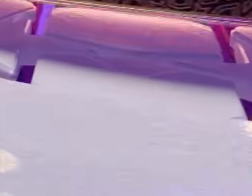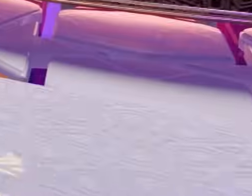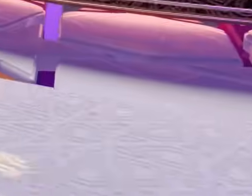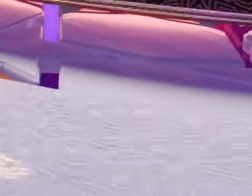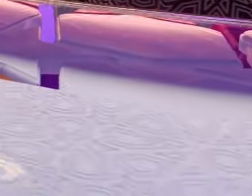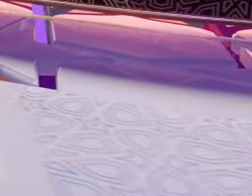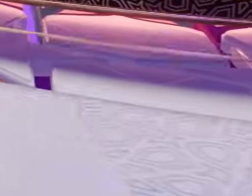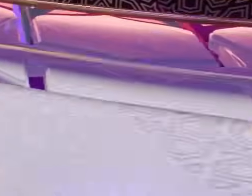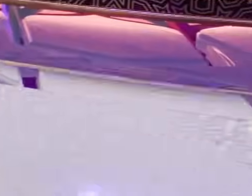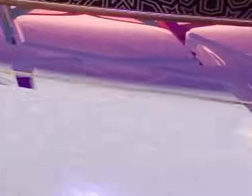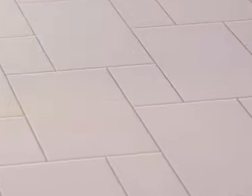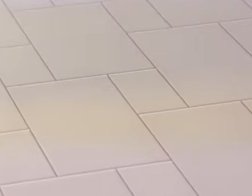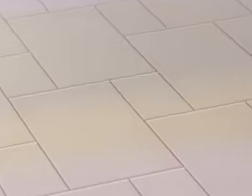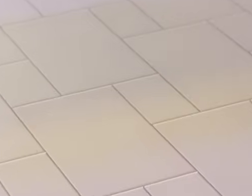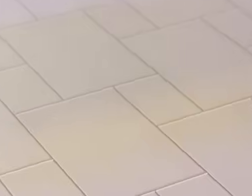Waj'alhu lana